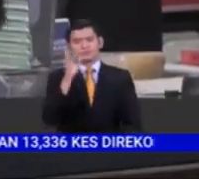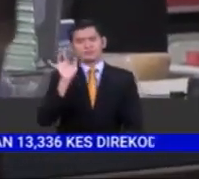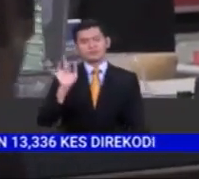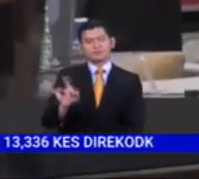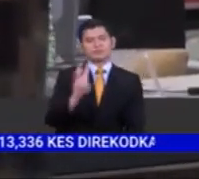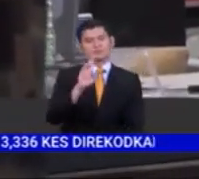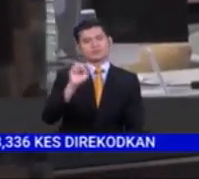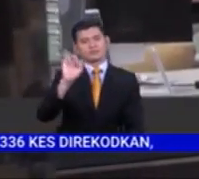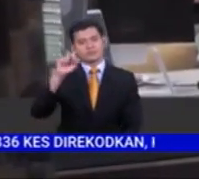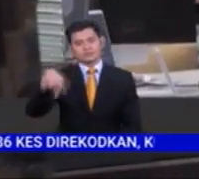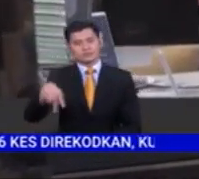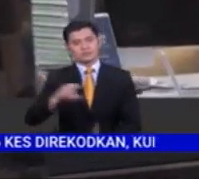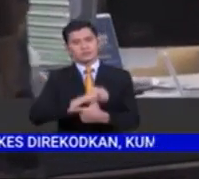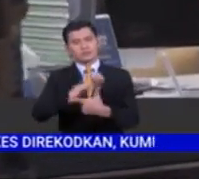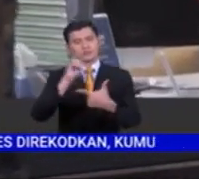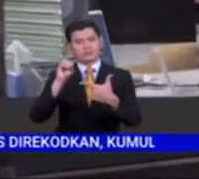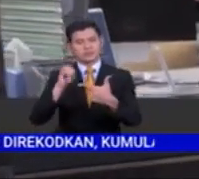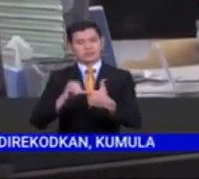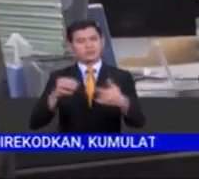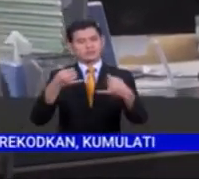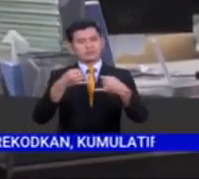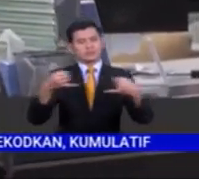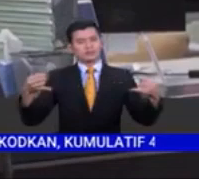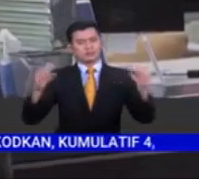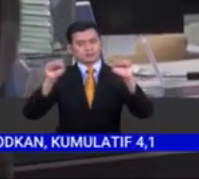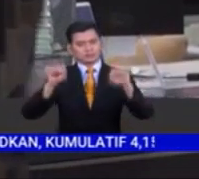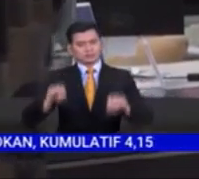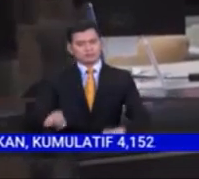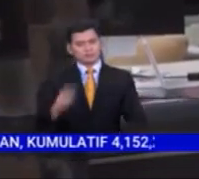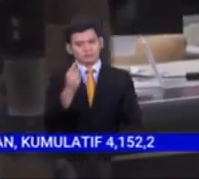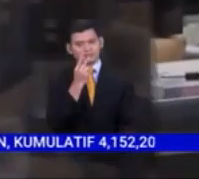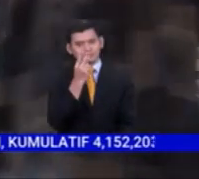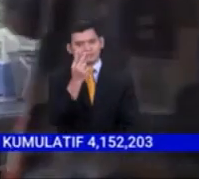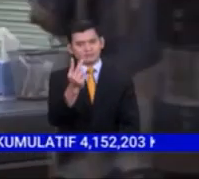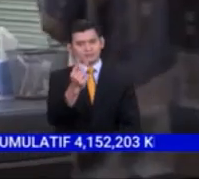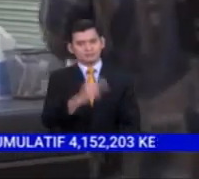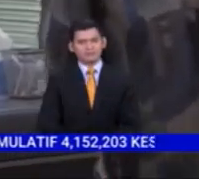KWSP atau talian yang tertera.